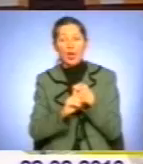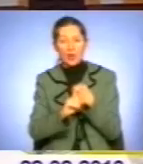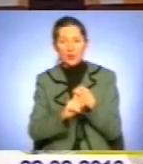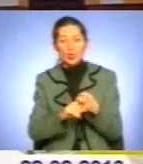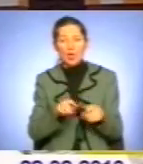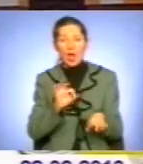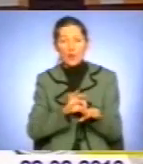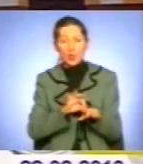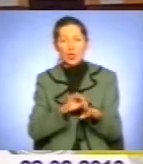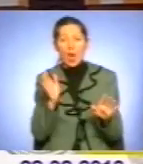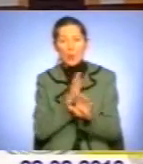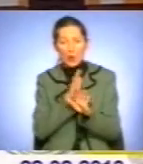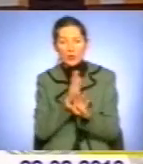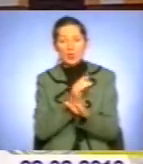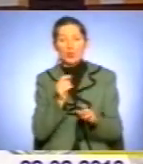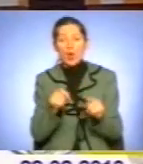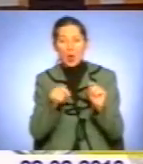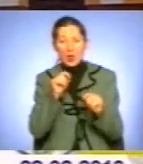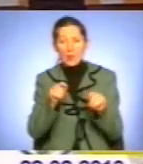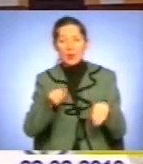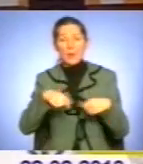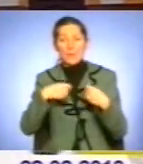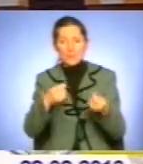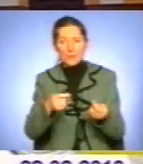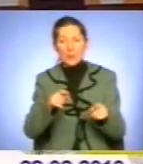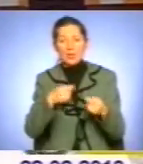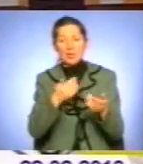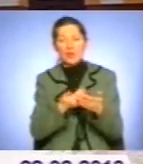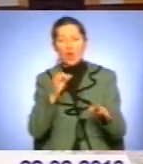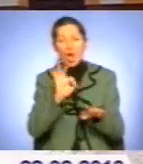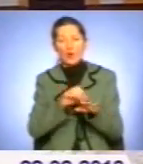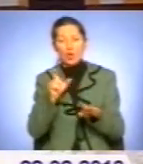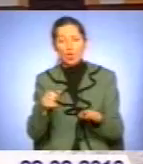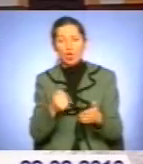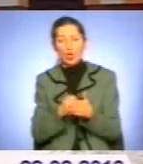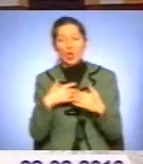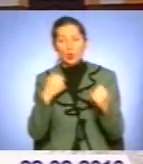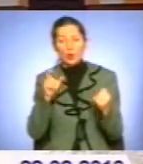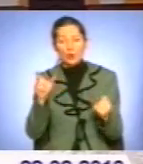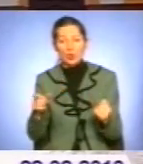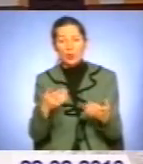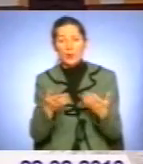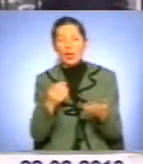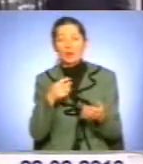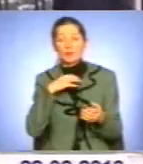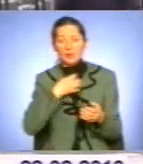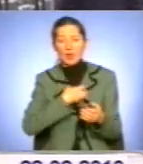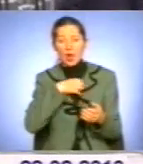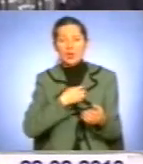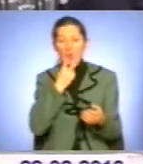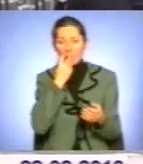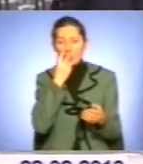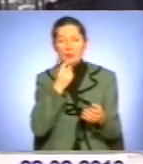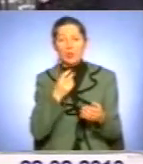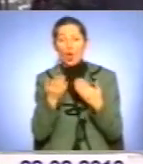тобто передається від хворої людини до здорової при кашлі, чханні, розмові. Кір є